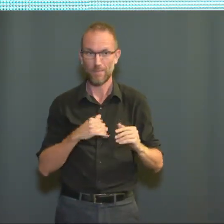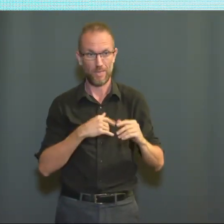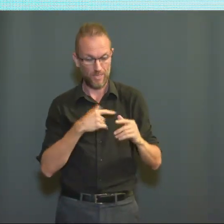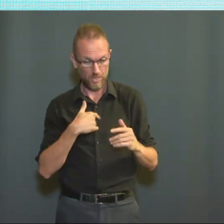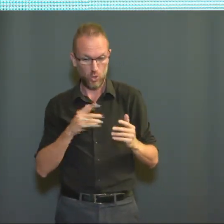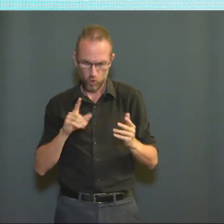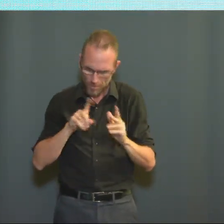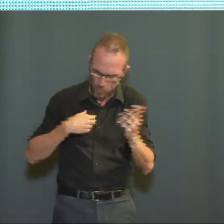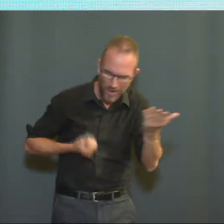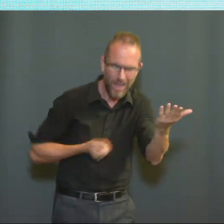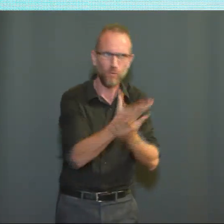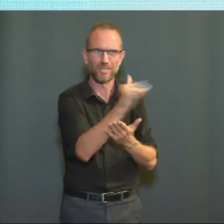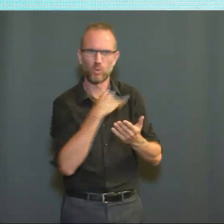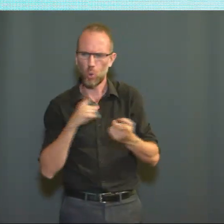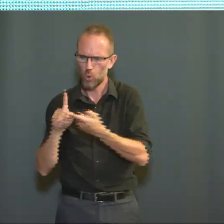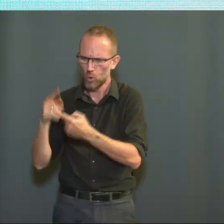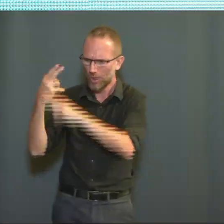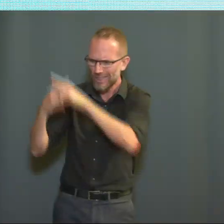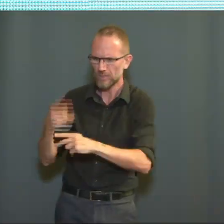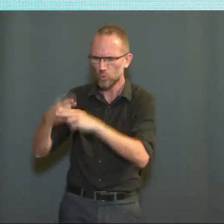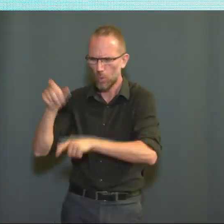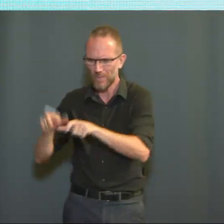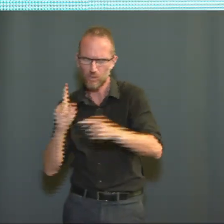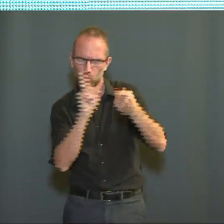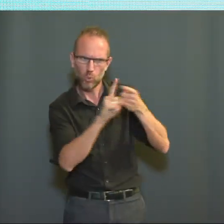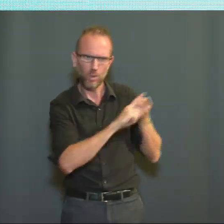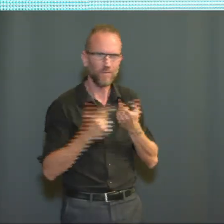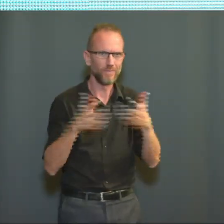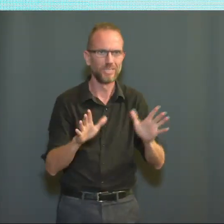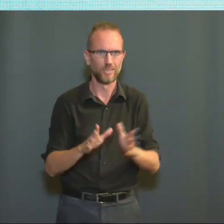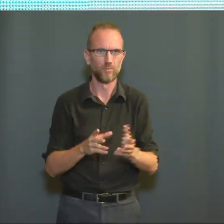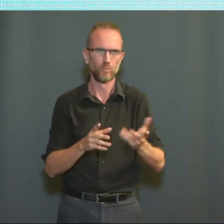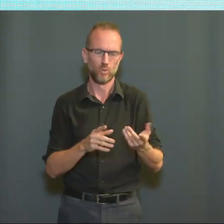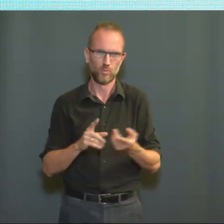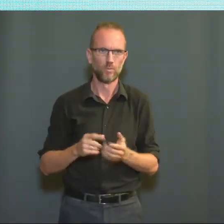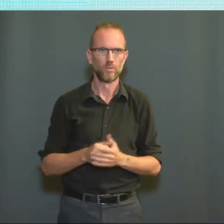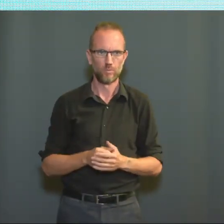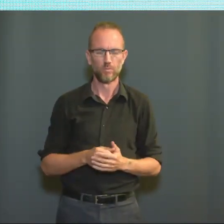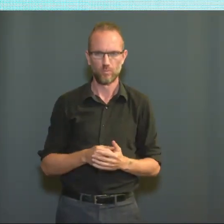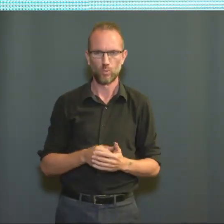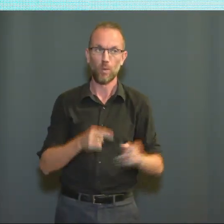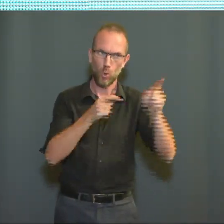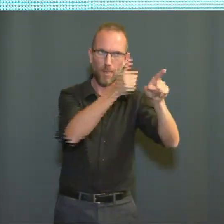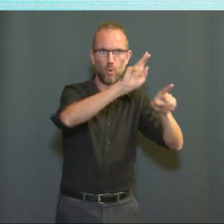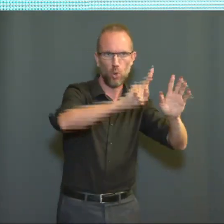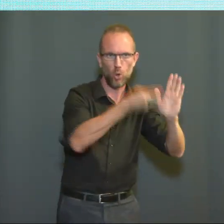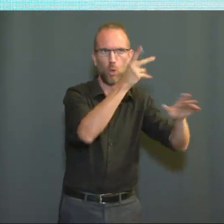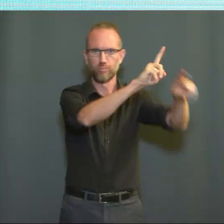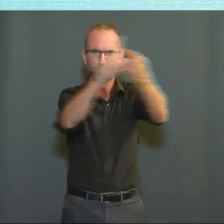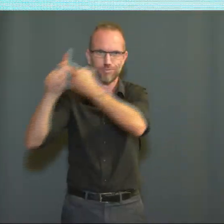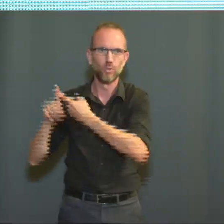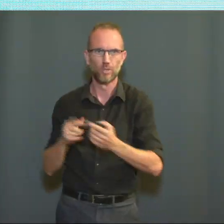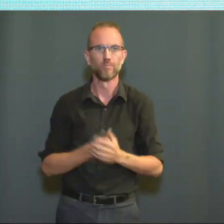qu'ils soient contactés. Je suis heureuse de vous donner ces chiffres basés sur les données du 28